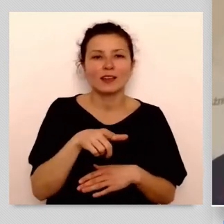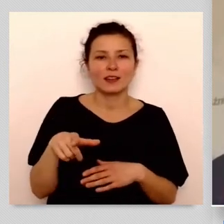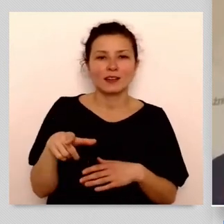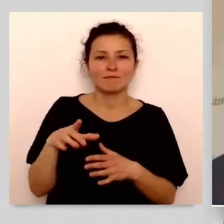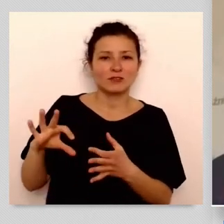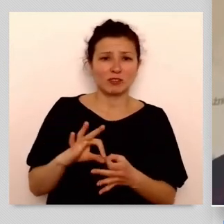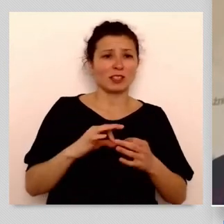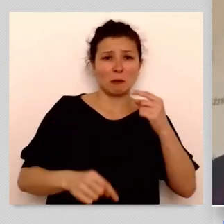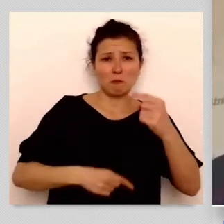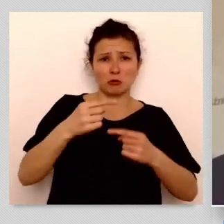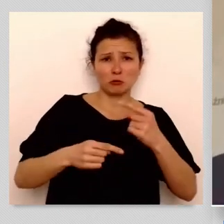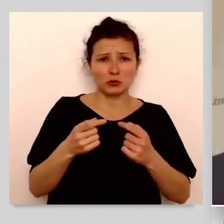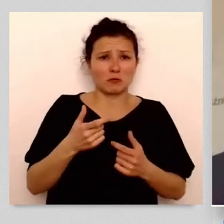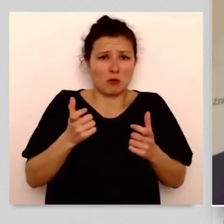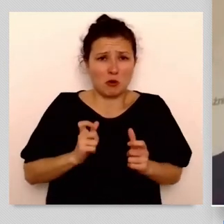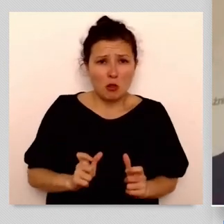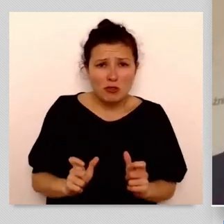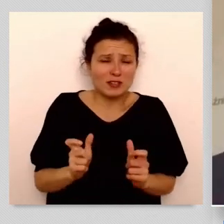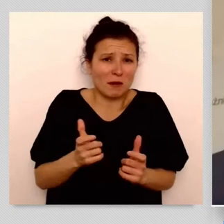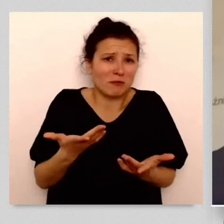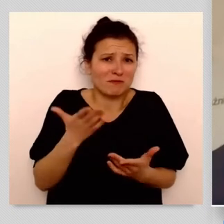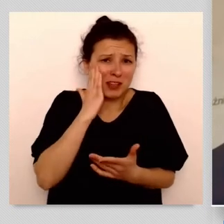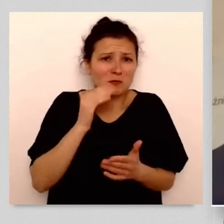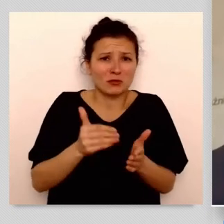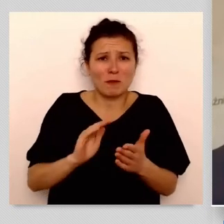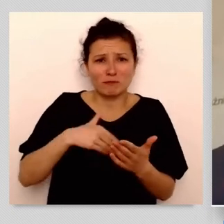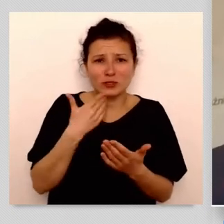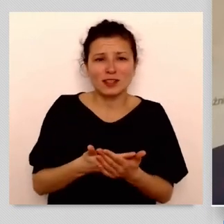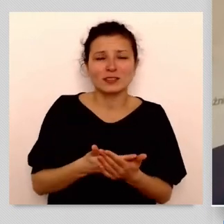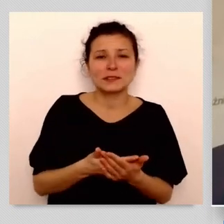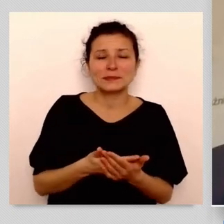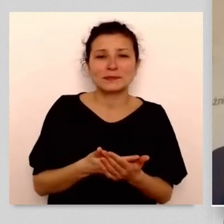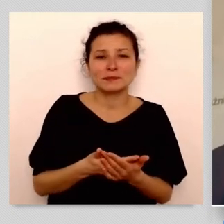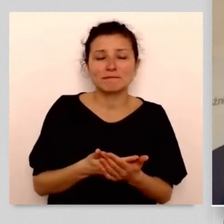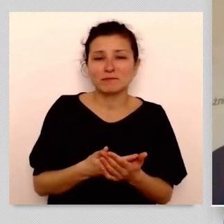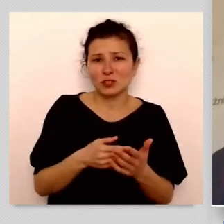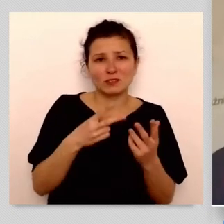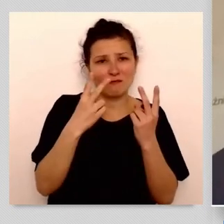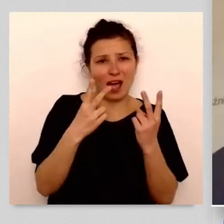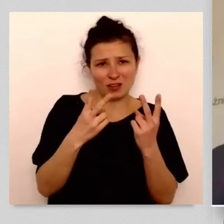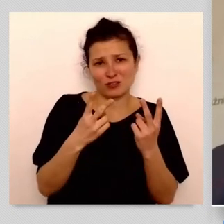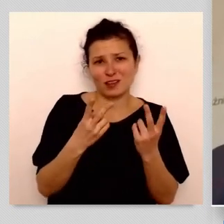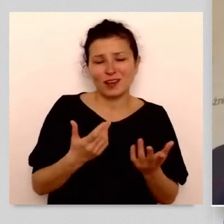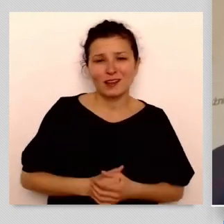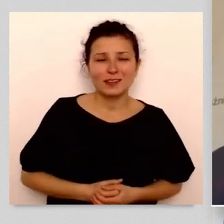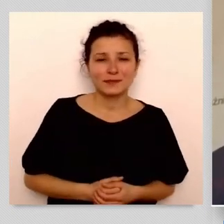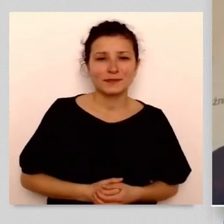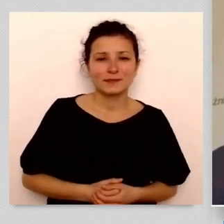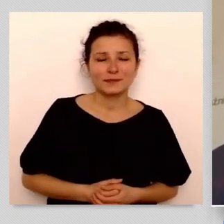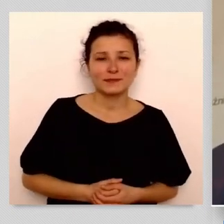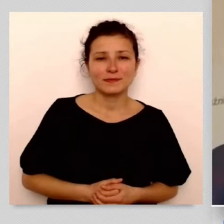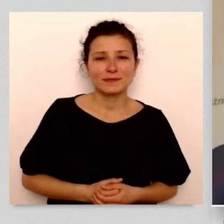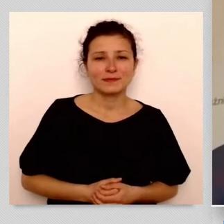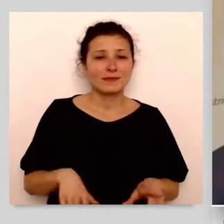z produkcją rolniczą, dlatego że nie ma co ukrywać, że to ma istotne znaczenie, ale też z